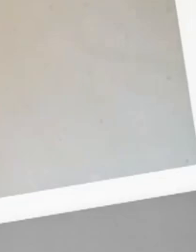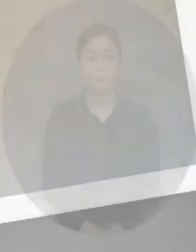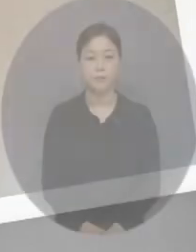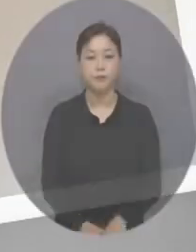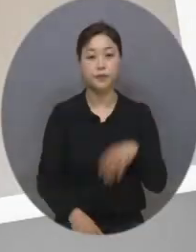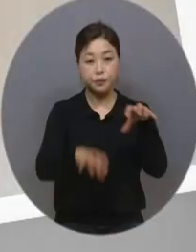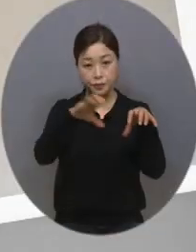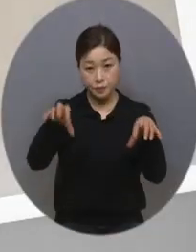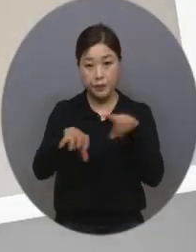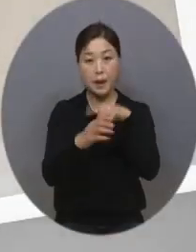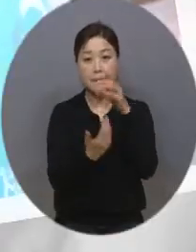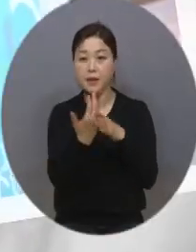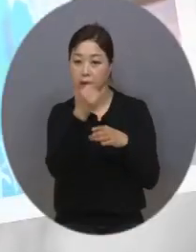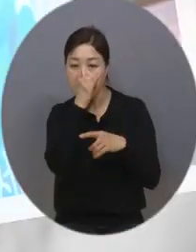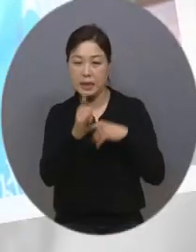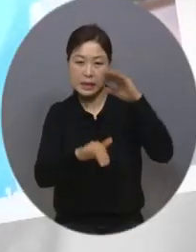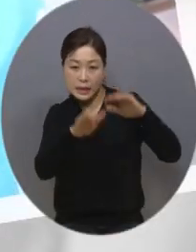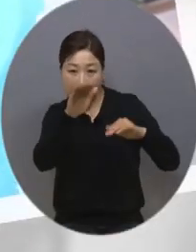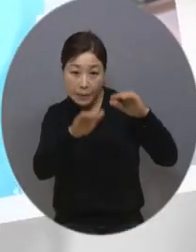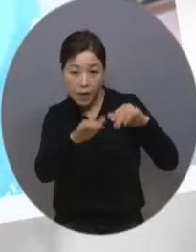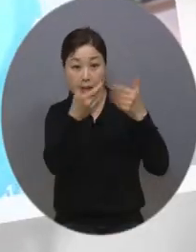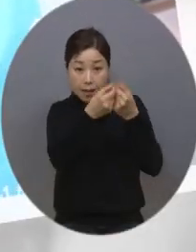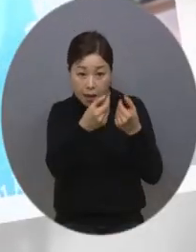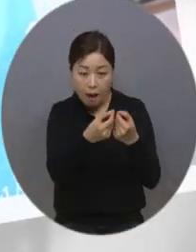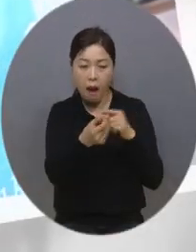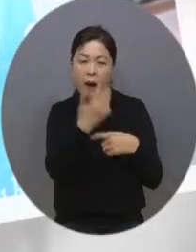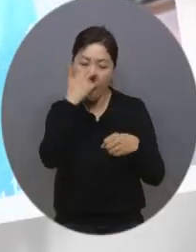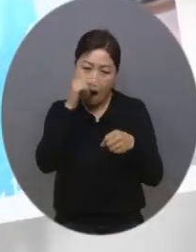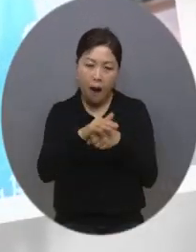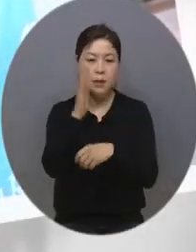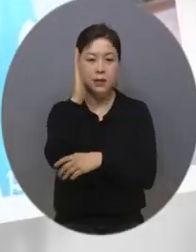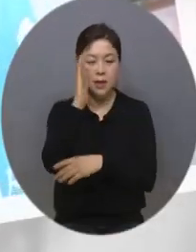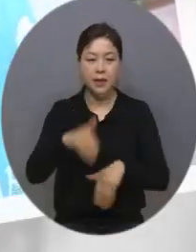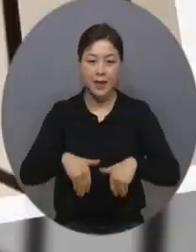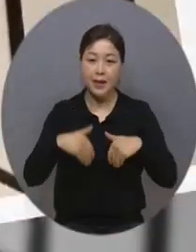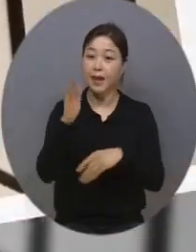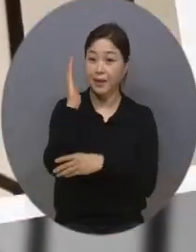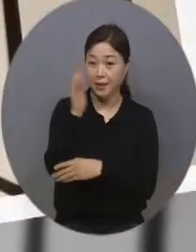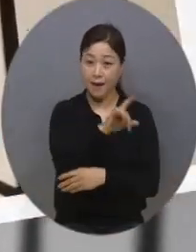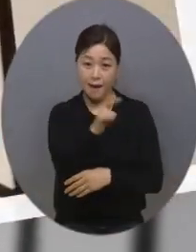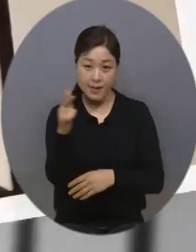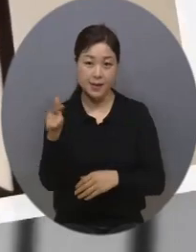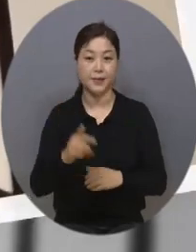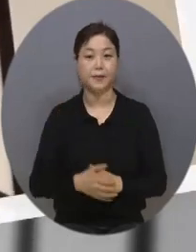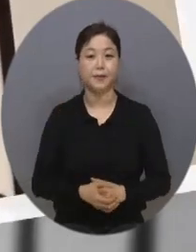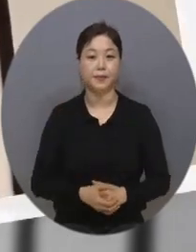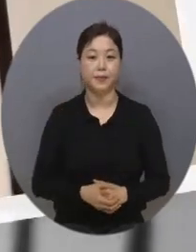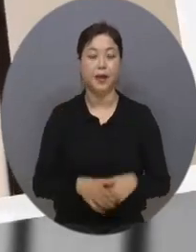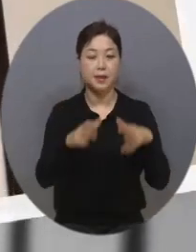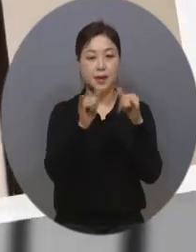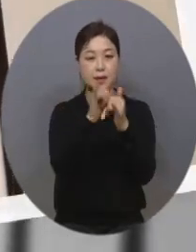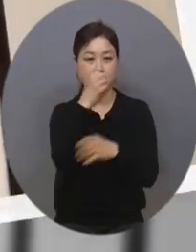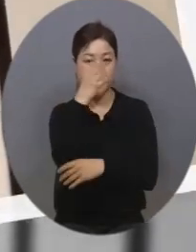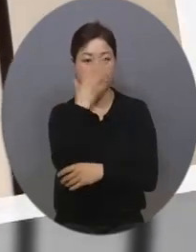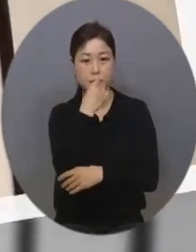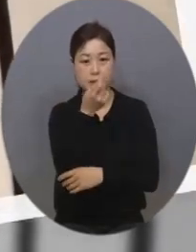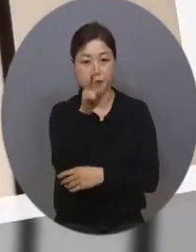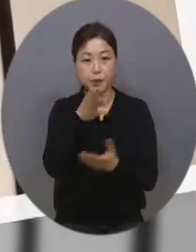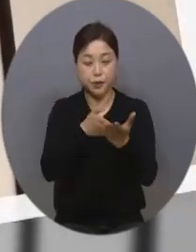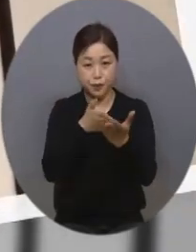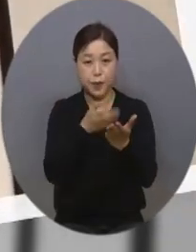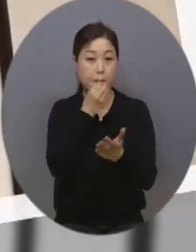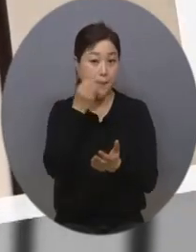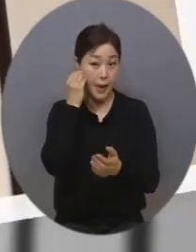우리 주변에서 일어나는 불공정한 사례부터 억울한 사연, 따뜻한 미담까지 장애인신문과